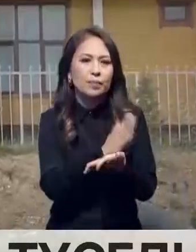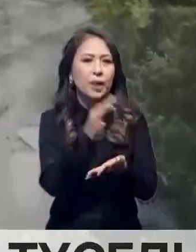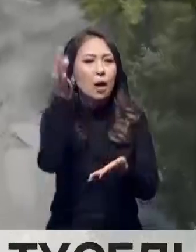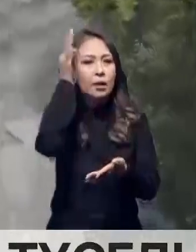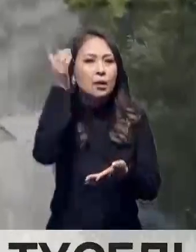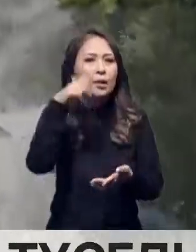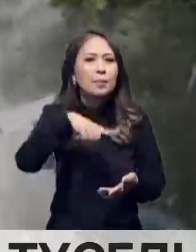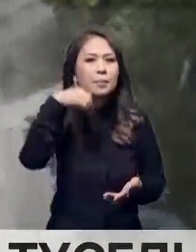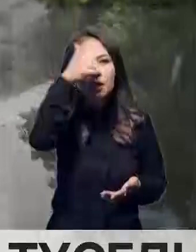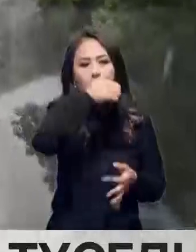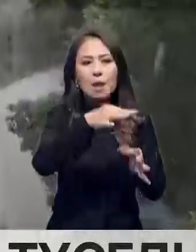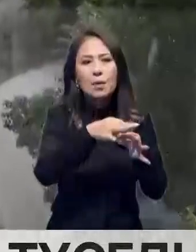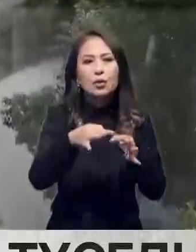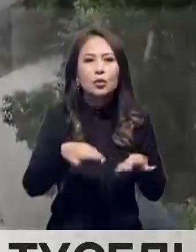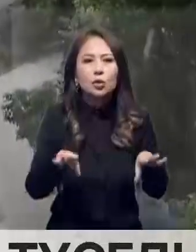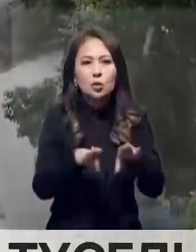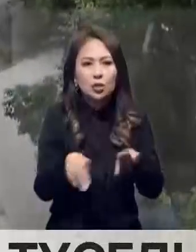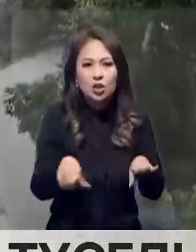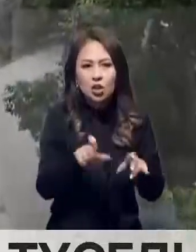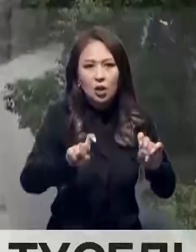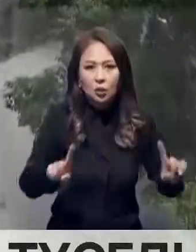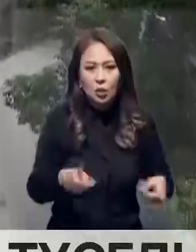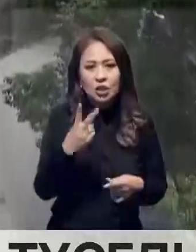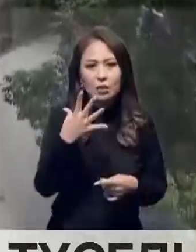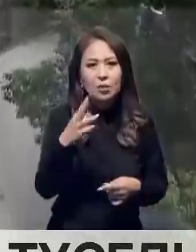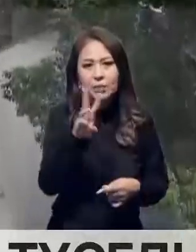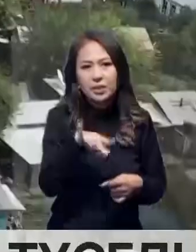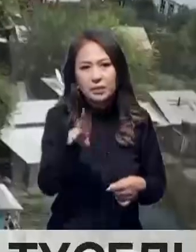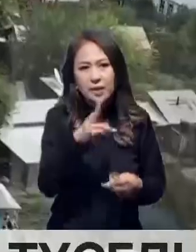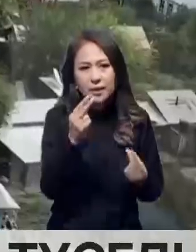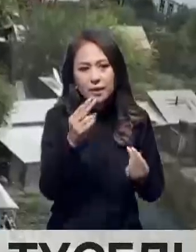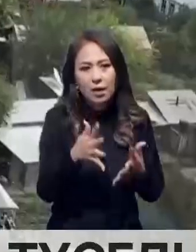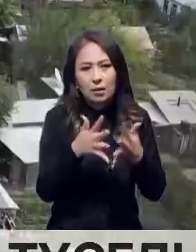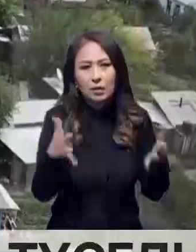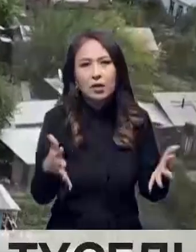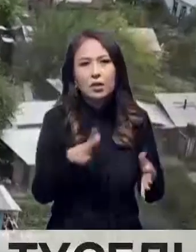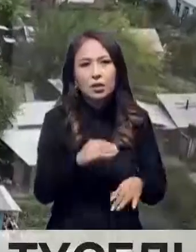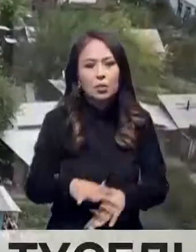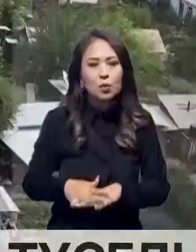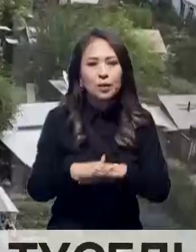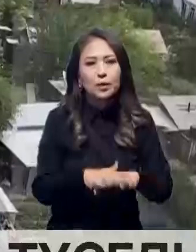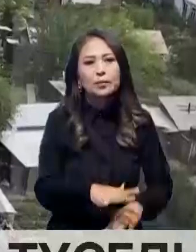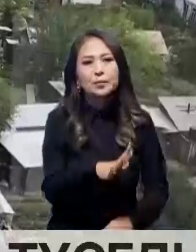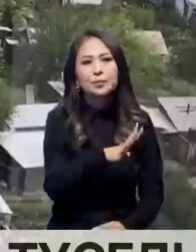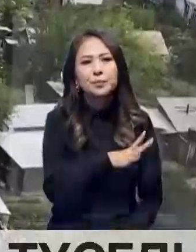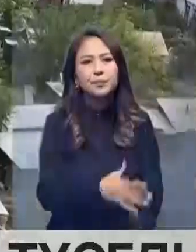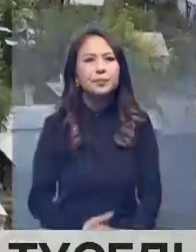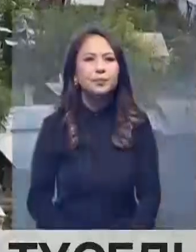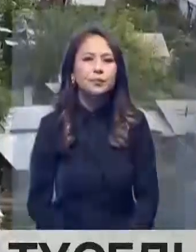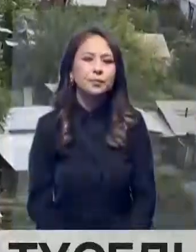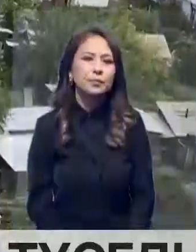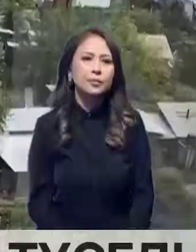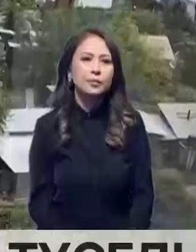жұмыс істеп тұр. Айта кетсек, биыл аймақтағы күре жолдарды жаңғыртуға 25 миллиард теңгеден астам қаржы бөлінген.